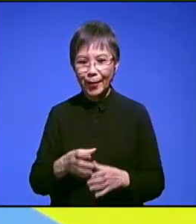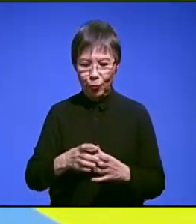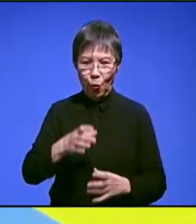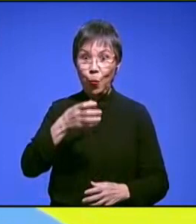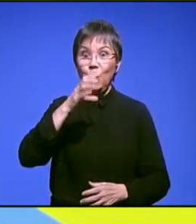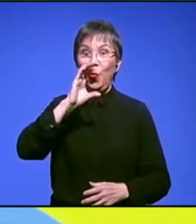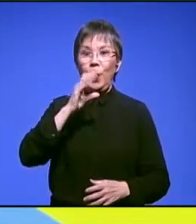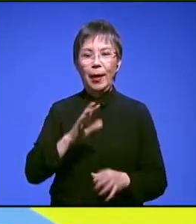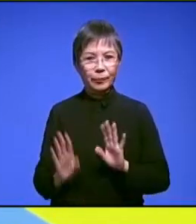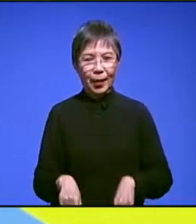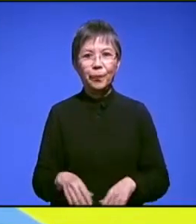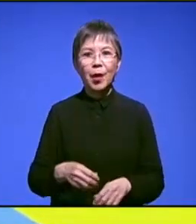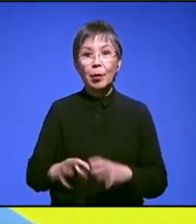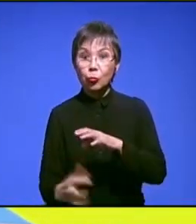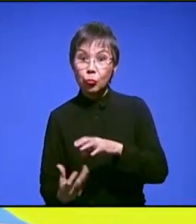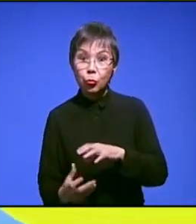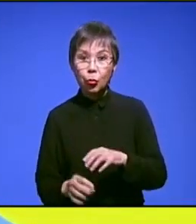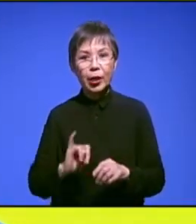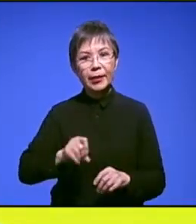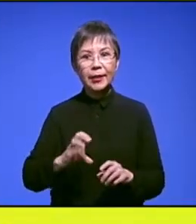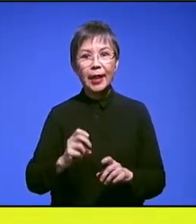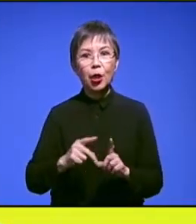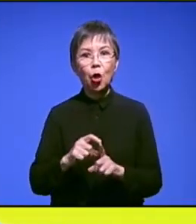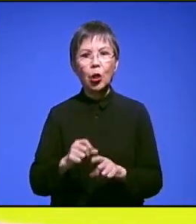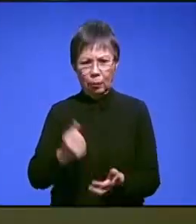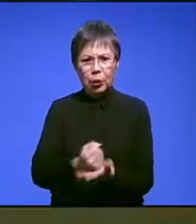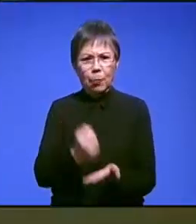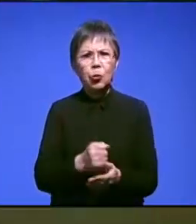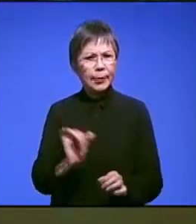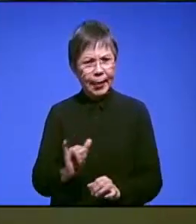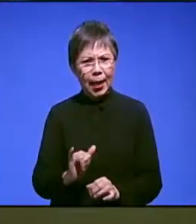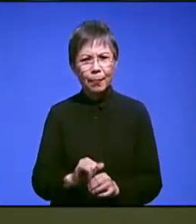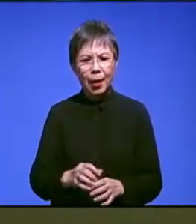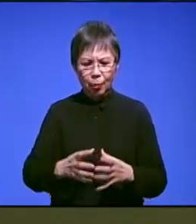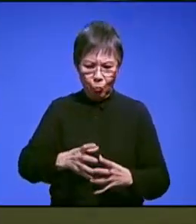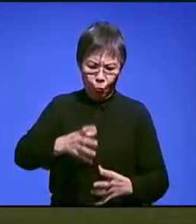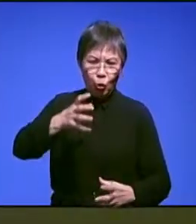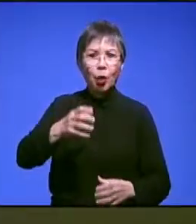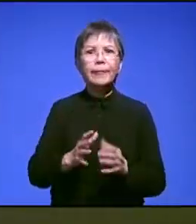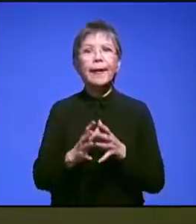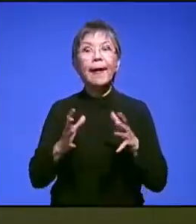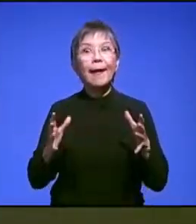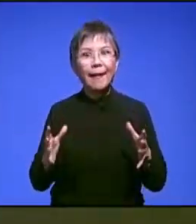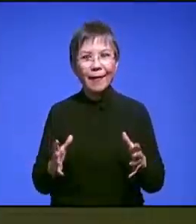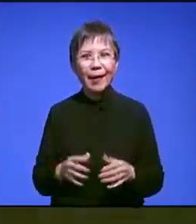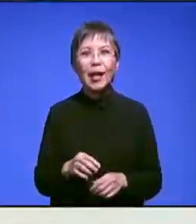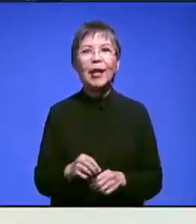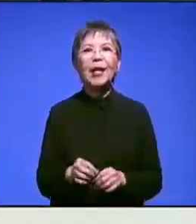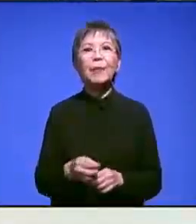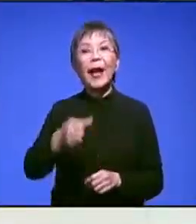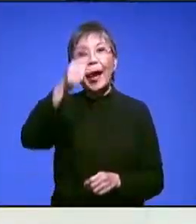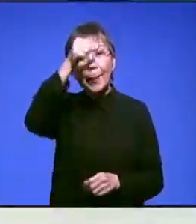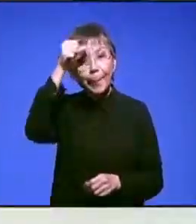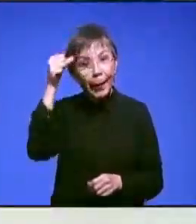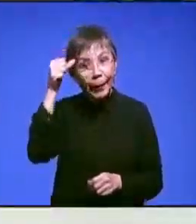kopi, minuman lainnya seperti jus, cendol, bahkan jamu juga laku dijual dalam kemasan botol besar.